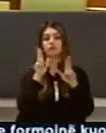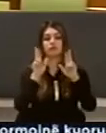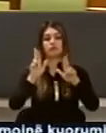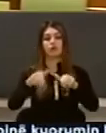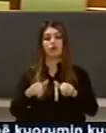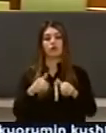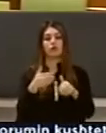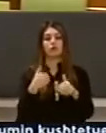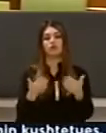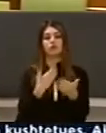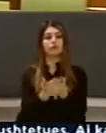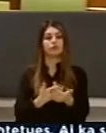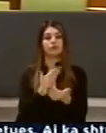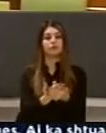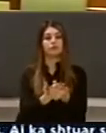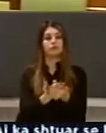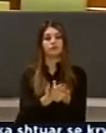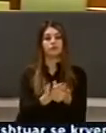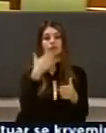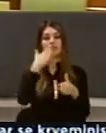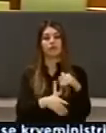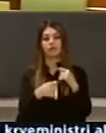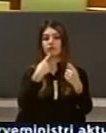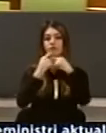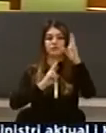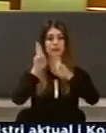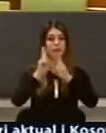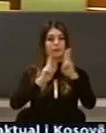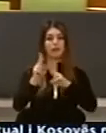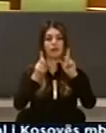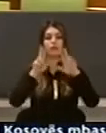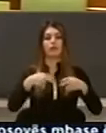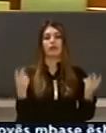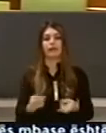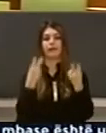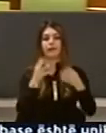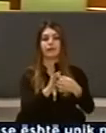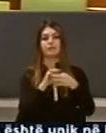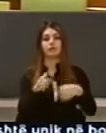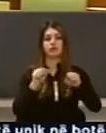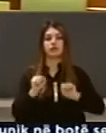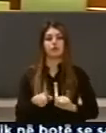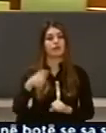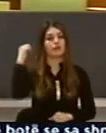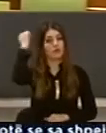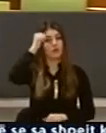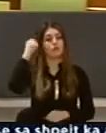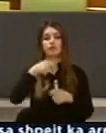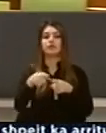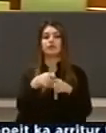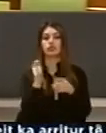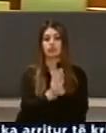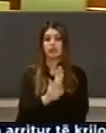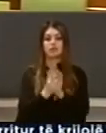që rekomandimet të cilat do të nxjerren nga debati i sotëm do të ndikojnë që qeveria e Kosovës të merr masat e duhura që qytetarët